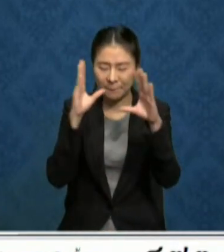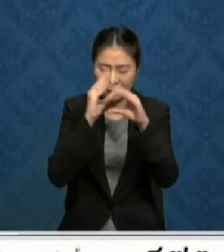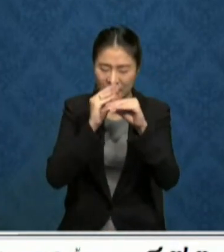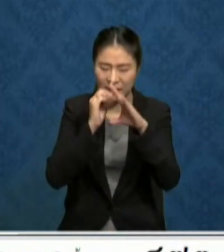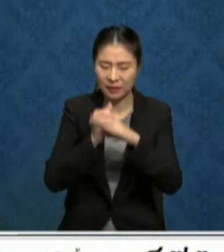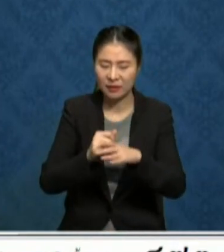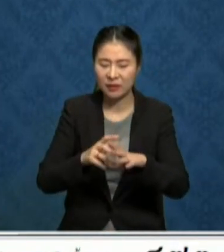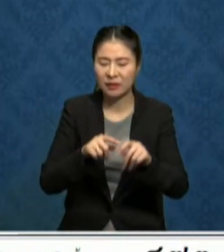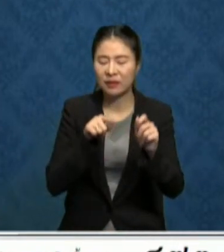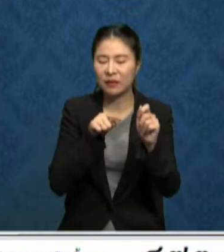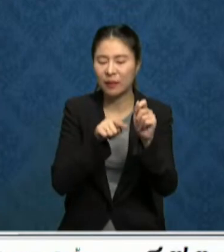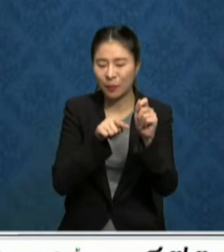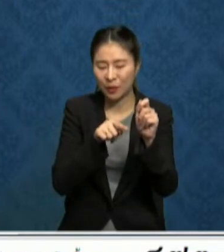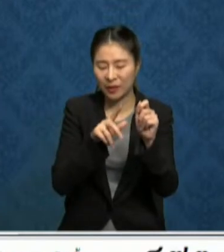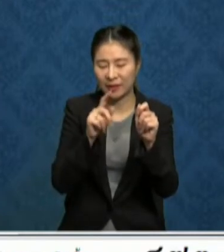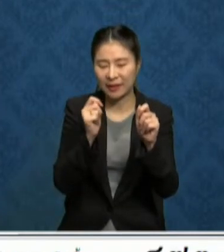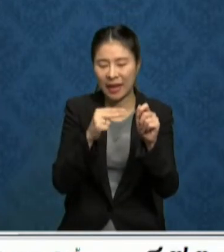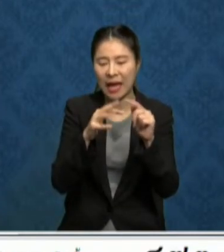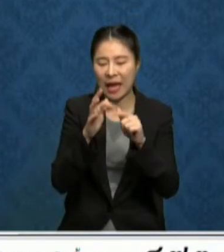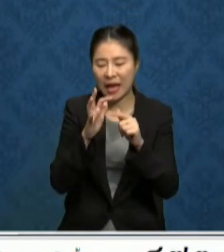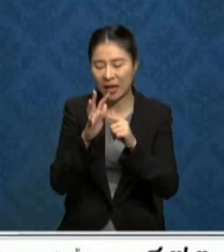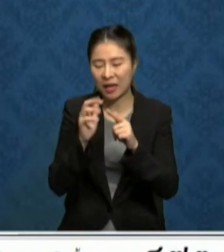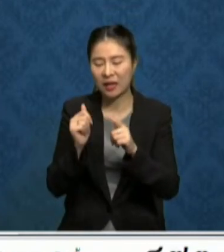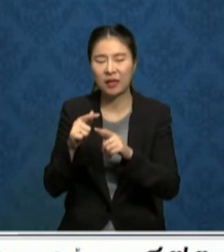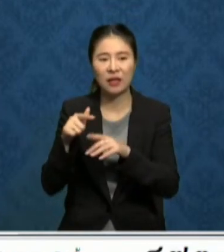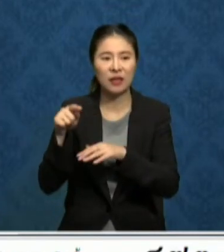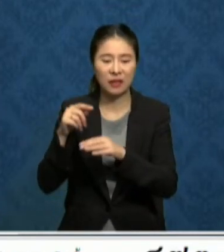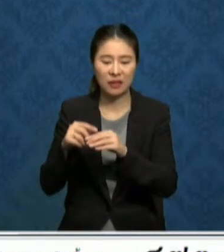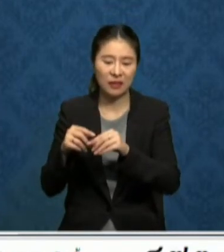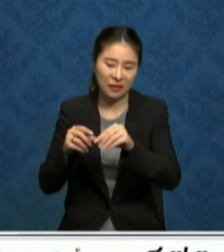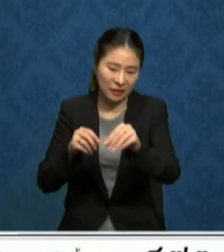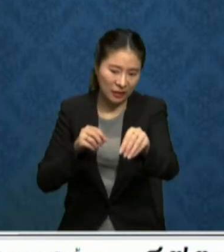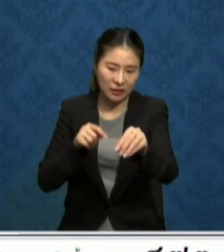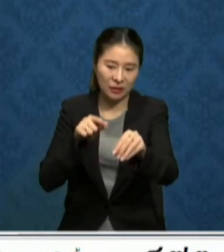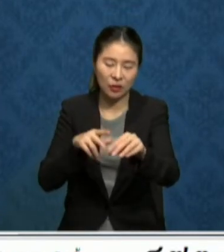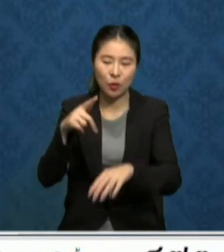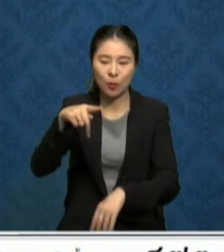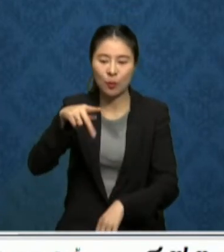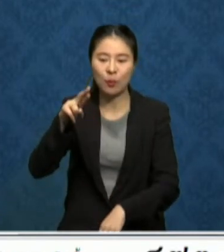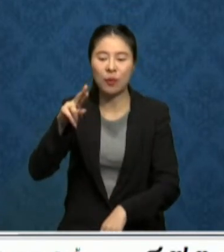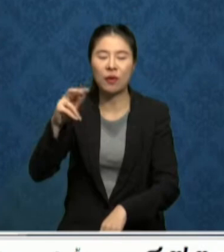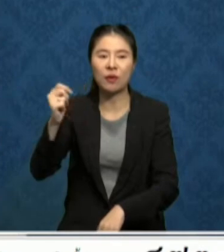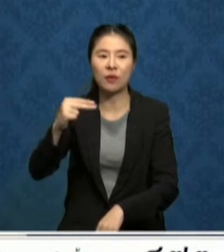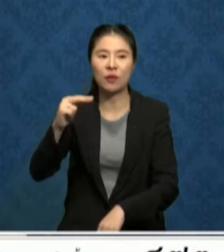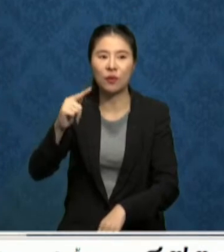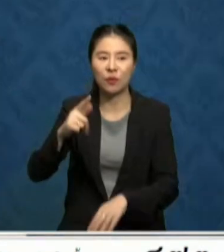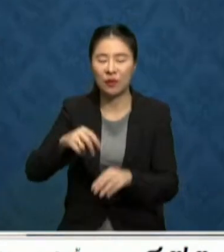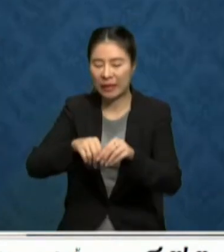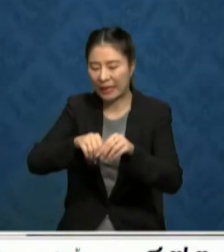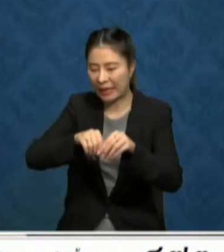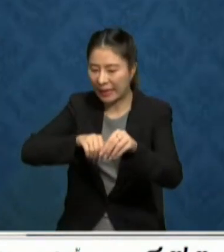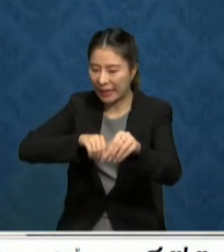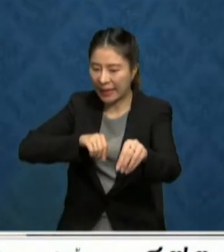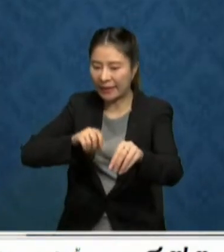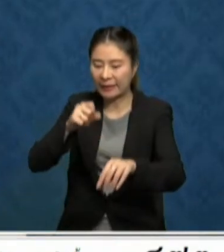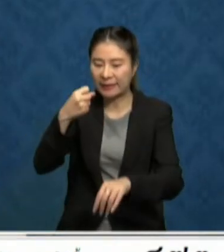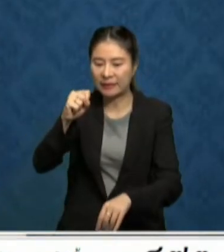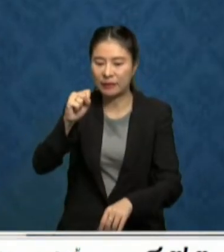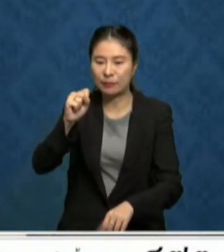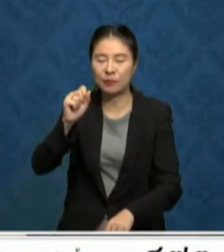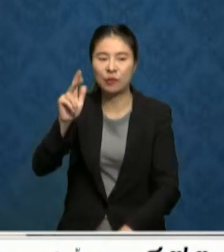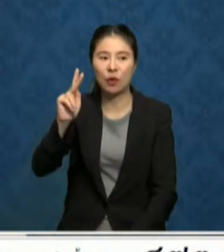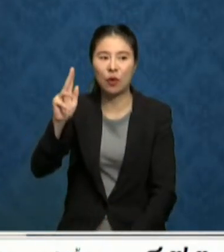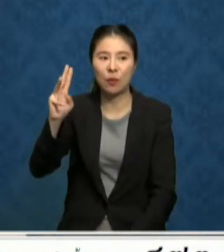อำเภอท่าศาลาถึงตำบลทอนหงอำเภอพรหมคีรีระยะทางกว่า10กิโลเมตรเป็นถนนส